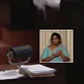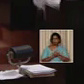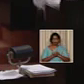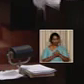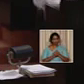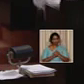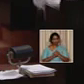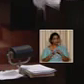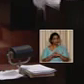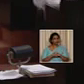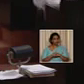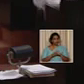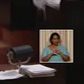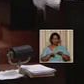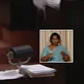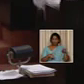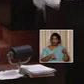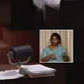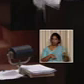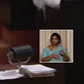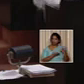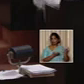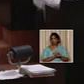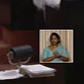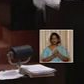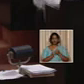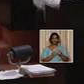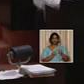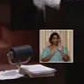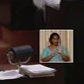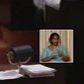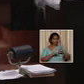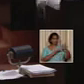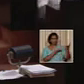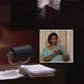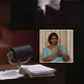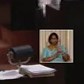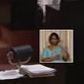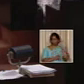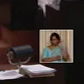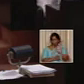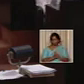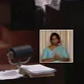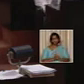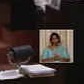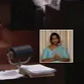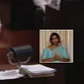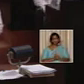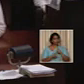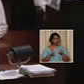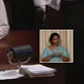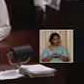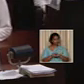පාහේ ශිෂ්‍ය ශිෂ්‍යාවන්ගෙන් පියවා ගැනීමට කටයුතු කිරීම සිටින බවත් අපට වාර්තා වේ මීට